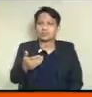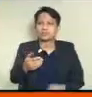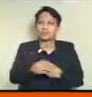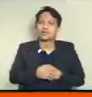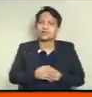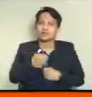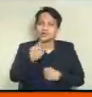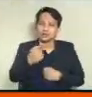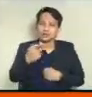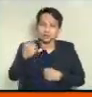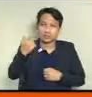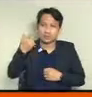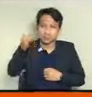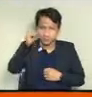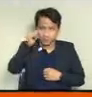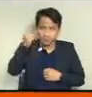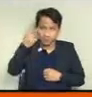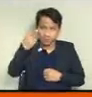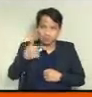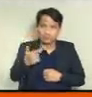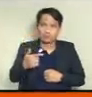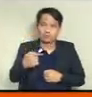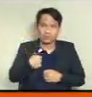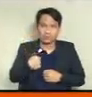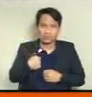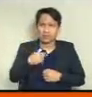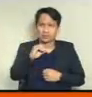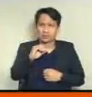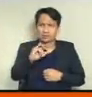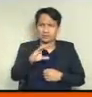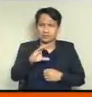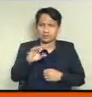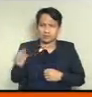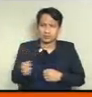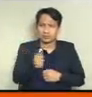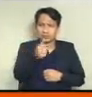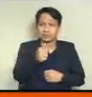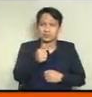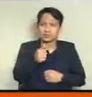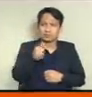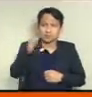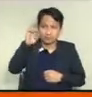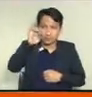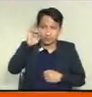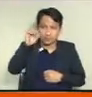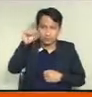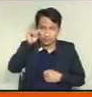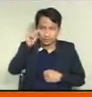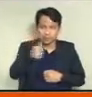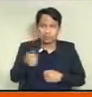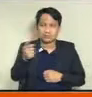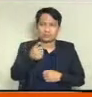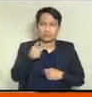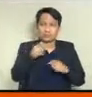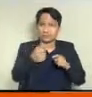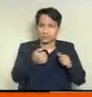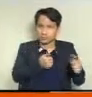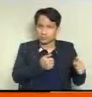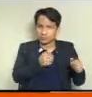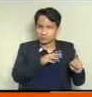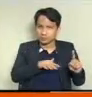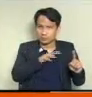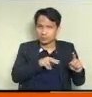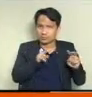Nilinaw naman ni Lieutenant General Archie Gamboa na siya pa rin ng OIC kahit inatasan ng Pangulo si Interior Secretary Eduardo Anyo na mag-supervise